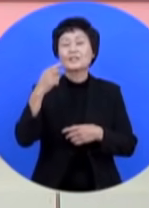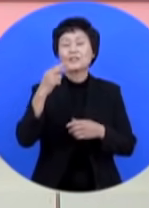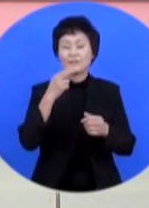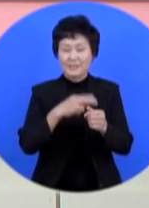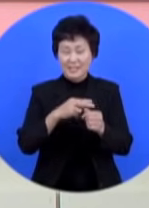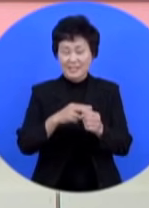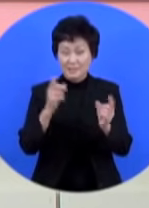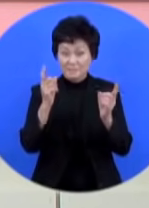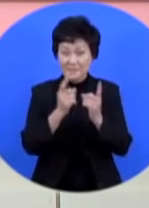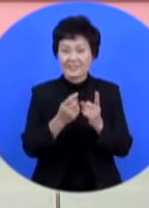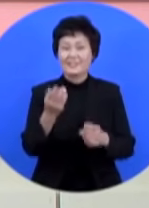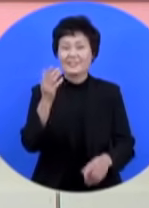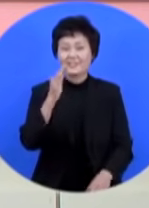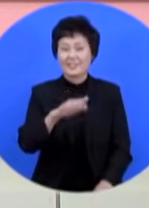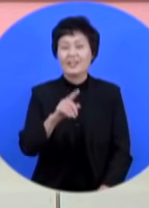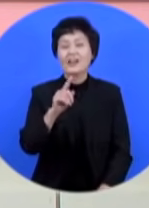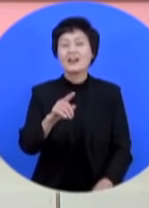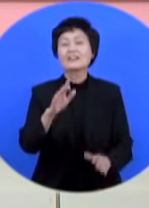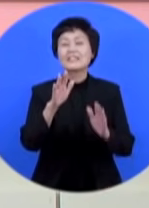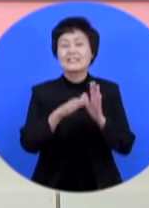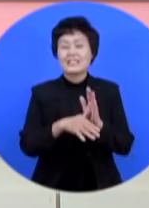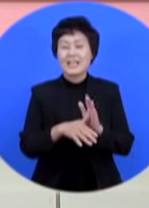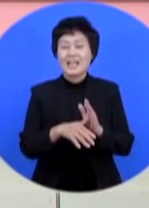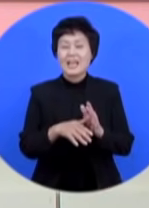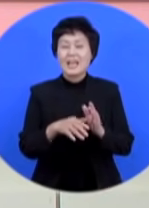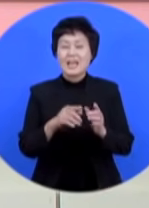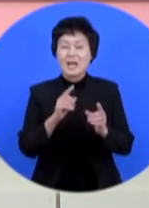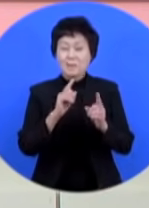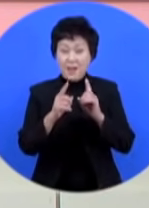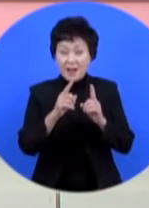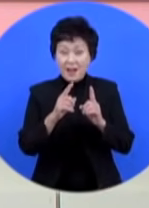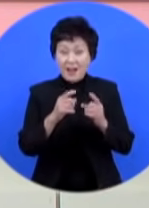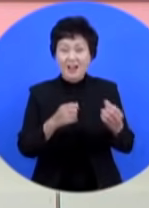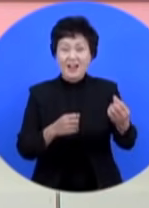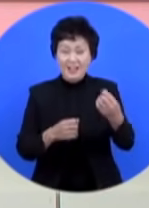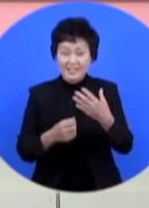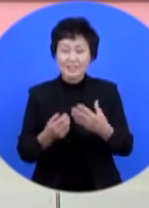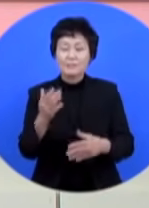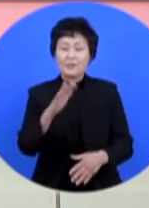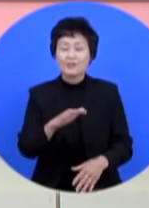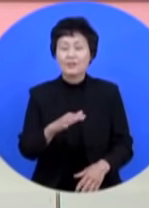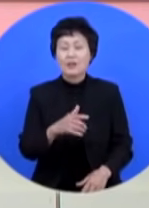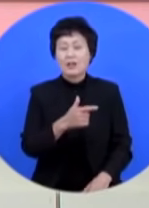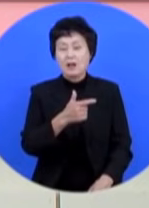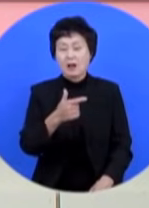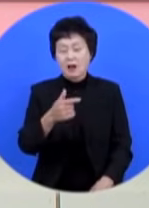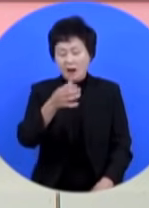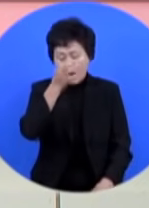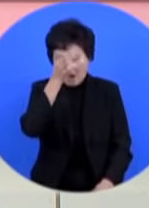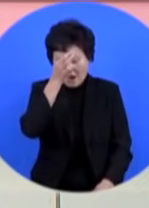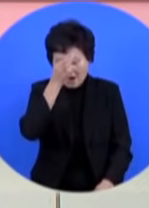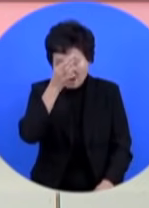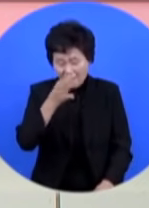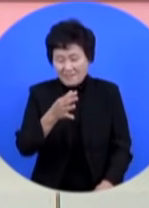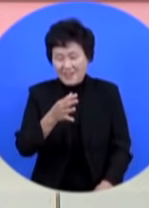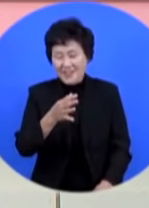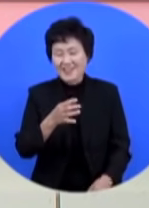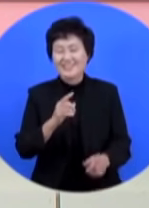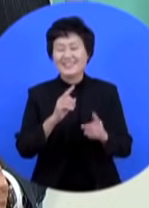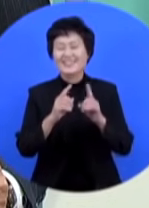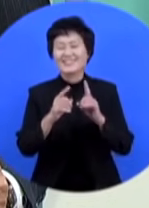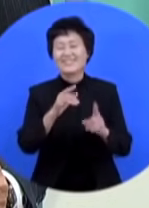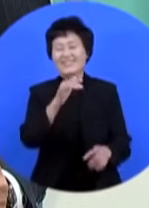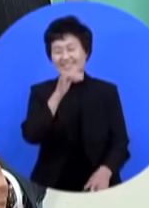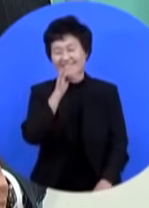일을 기억하면서 굉장히 그분도 미안해 하시는데 놀랍게도 그분도 이미 신앙생활을 하고 있었습니다. 그래요? 예.